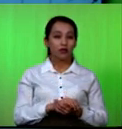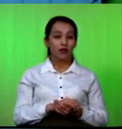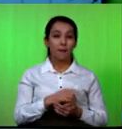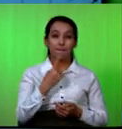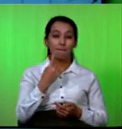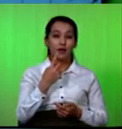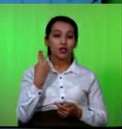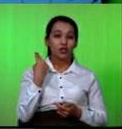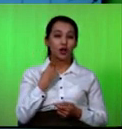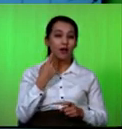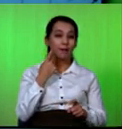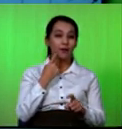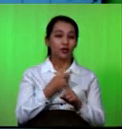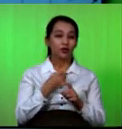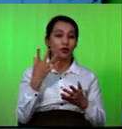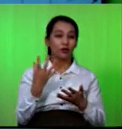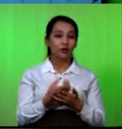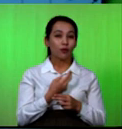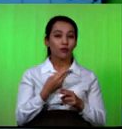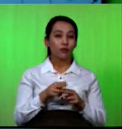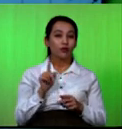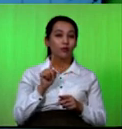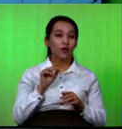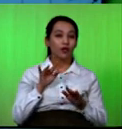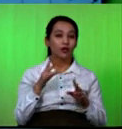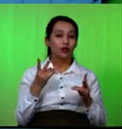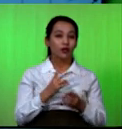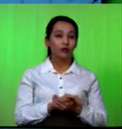Kamayuvchi. Kamayuvchini topish uchun nima qilamiz?